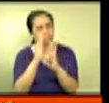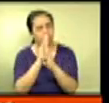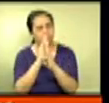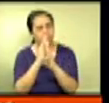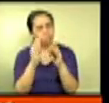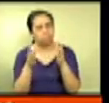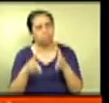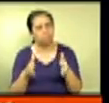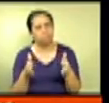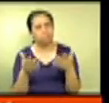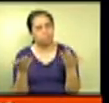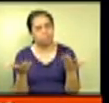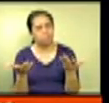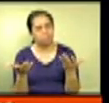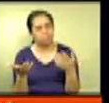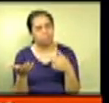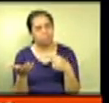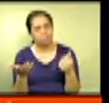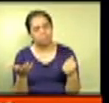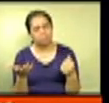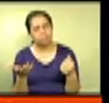lane.